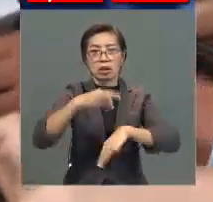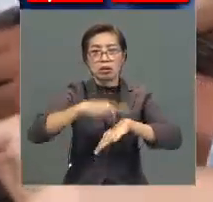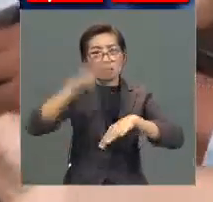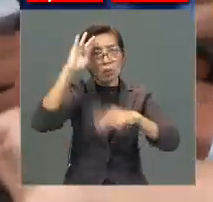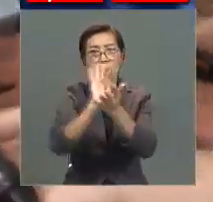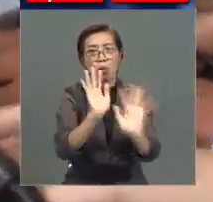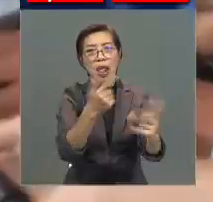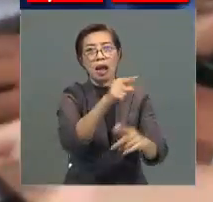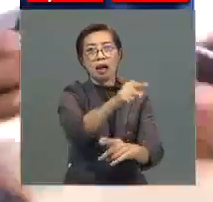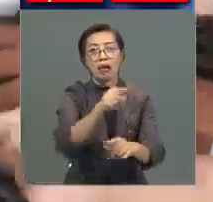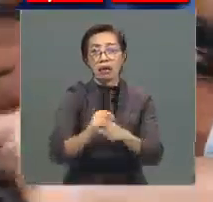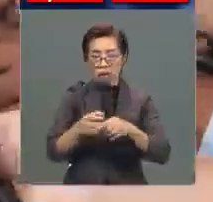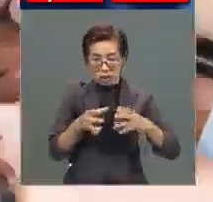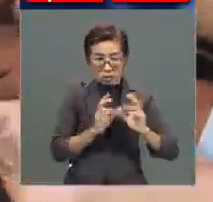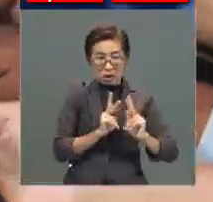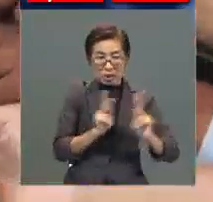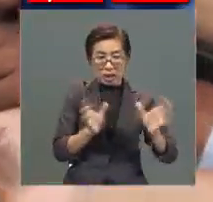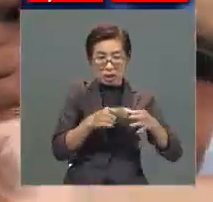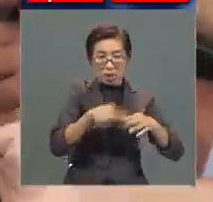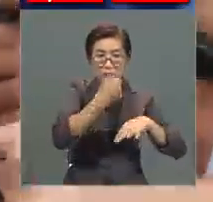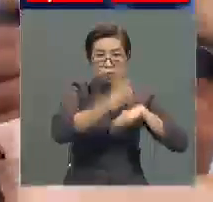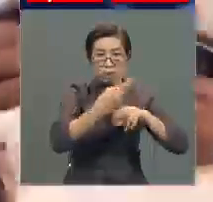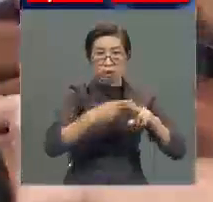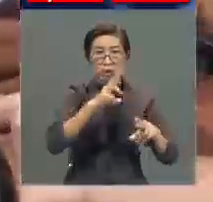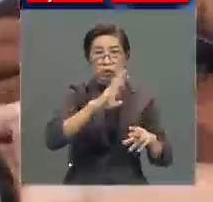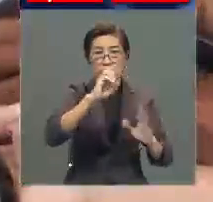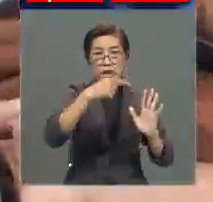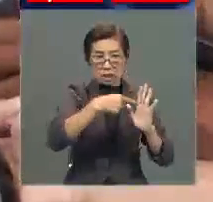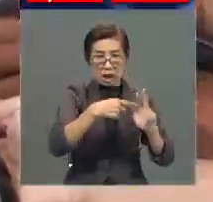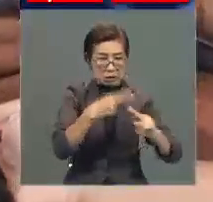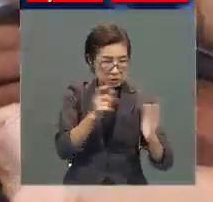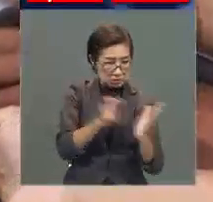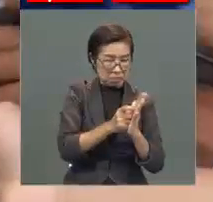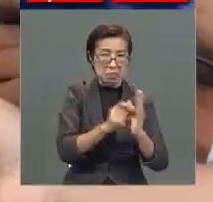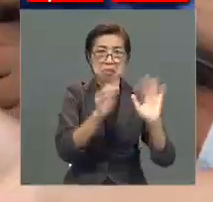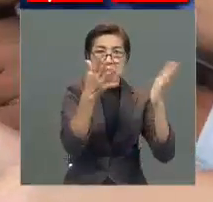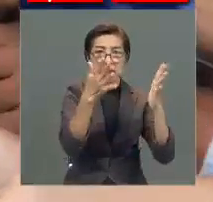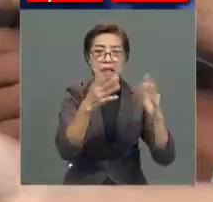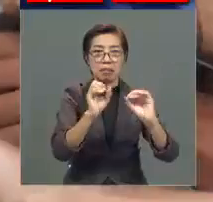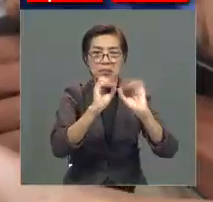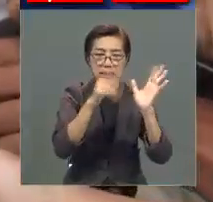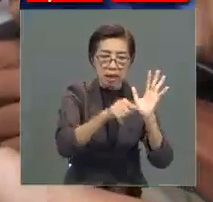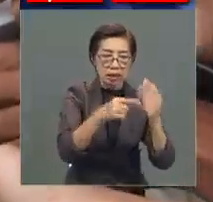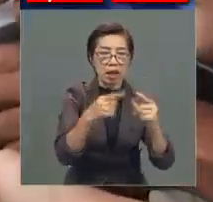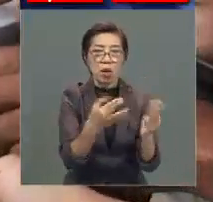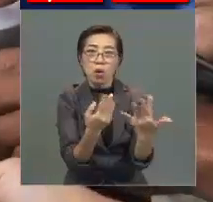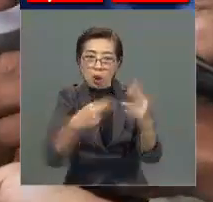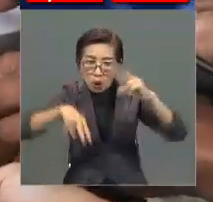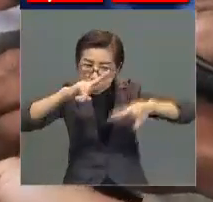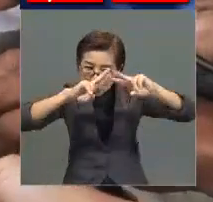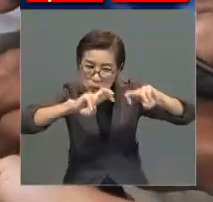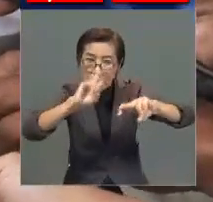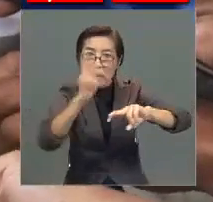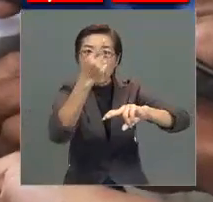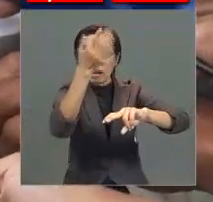แล้วและในรายงานของนายวิชาก็ไม่ได้ระบุชื่อชัดเจนแต่ก็ต้องมีการตรวจสอบรายละเอียดอีกครั้งค่ะก็เพราะ